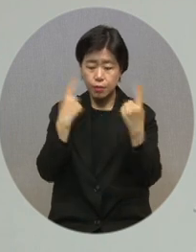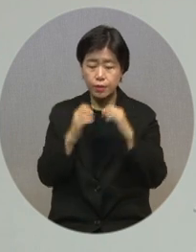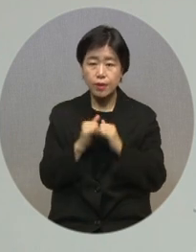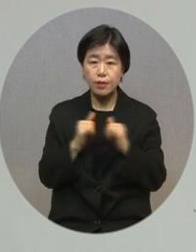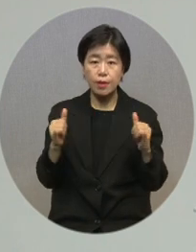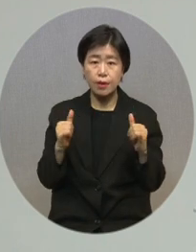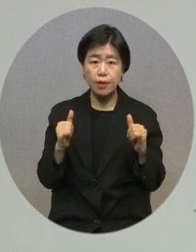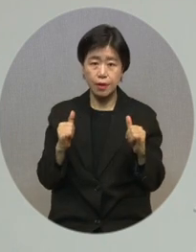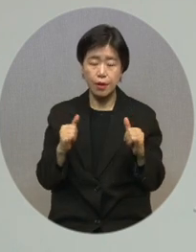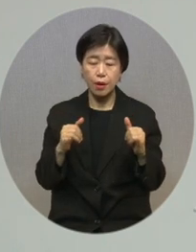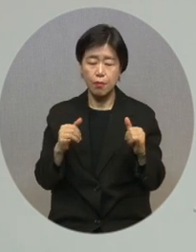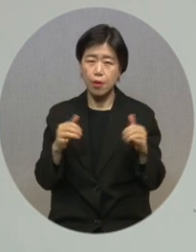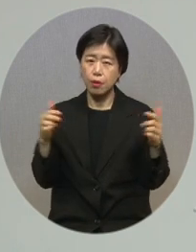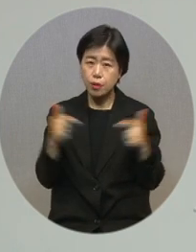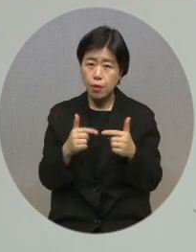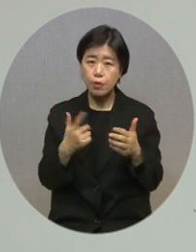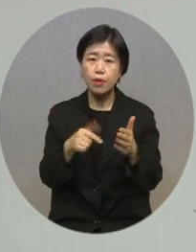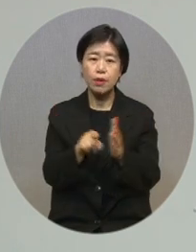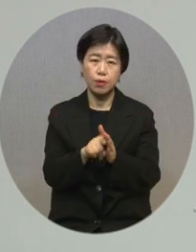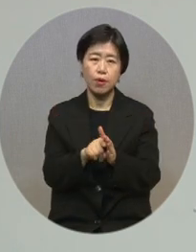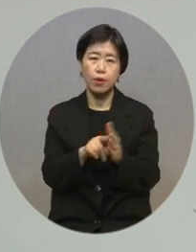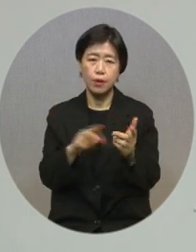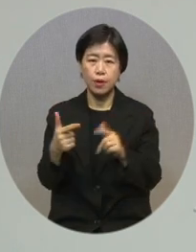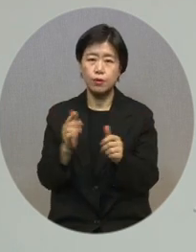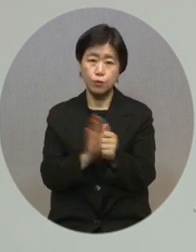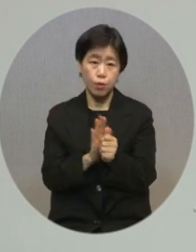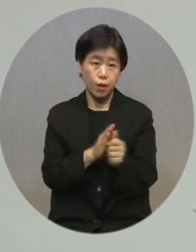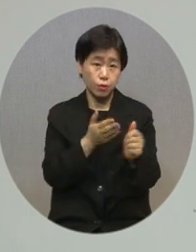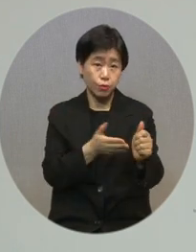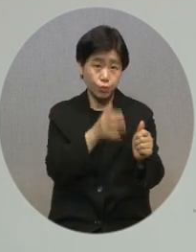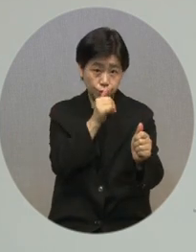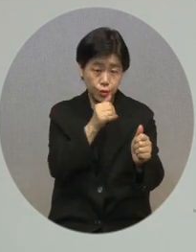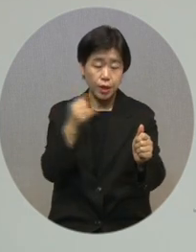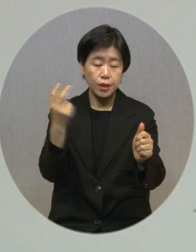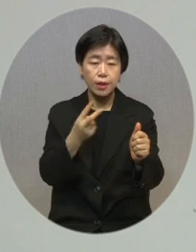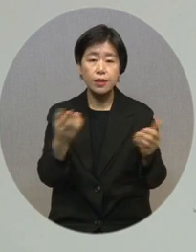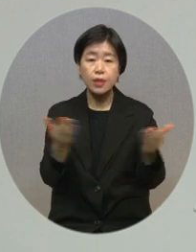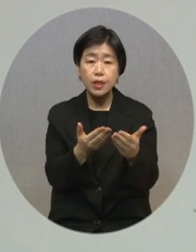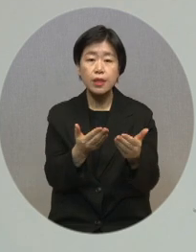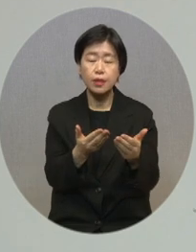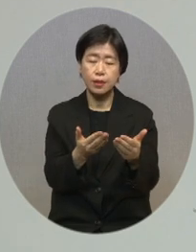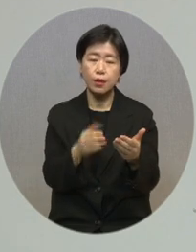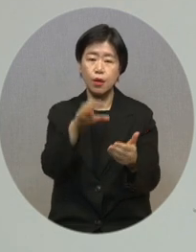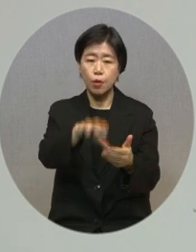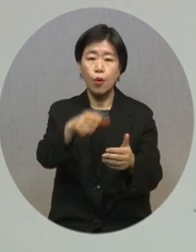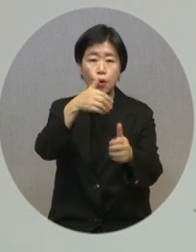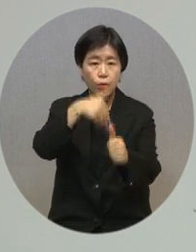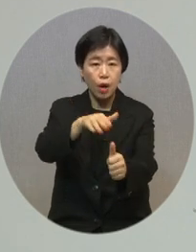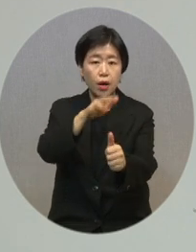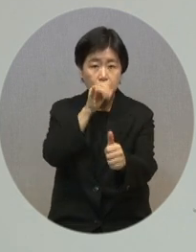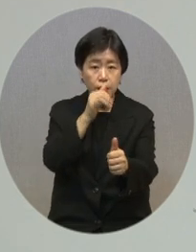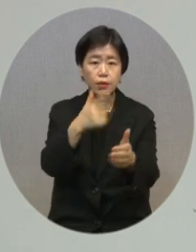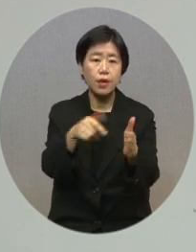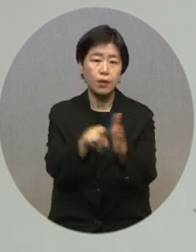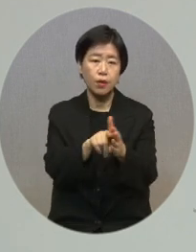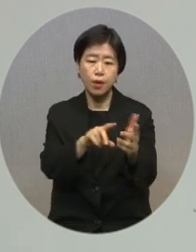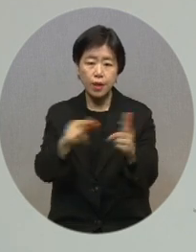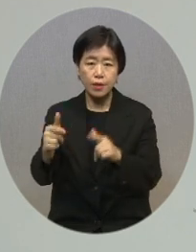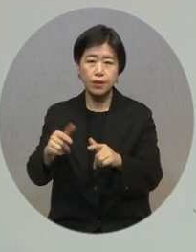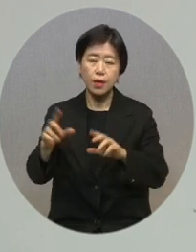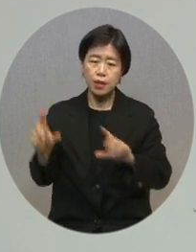그다음에 그 재활을 해서 다시 산업 현장에 그 복귀시키는 것을 목적으로 하고 있습니다. 네, 네. 그 기간 동안에